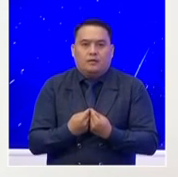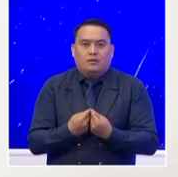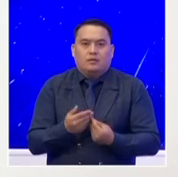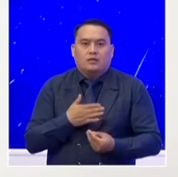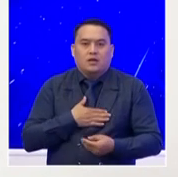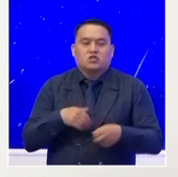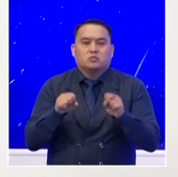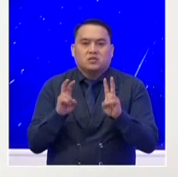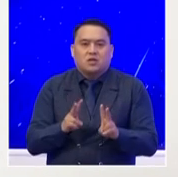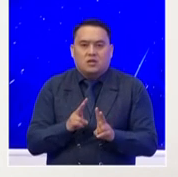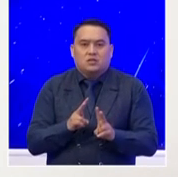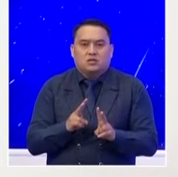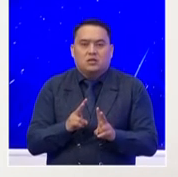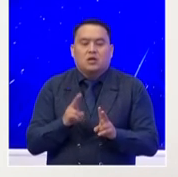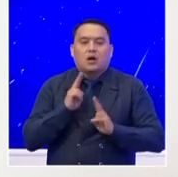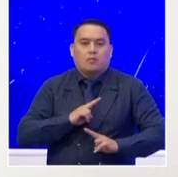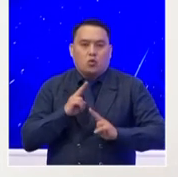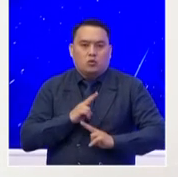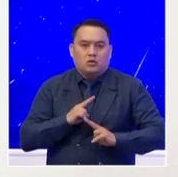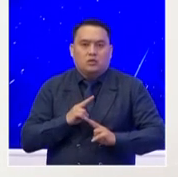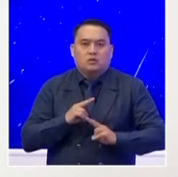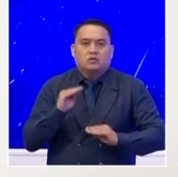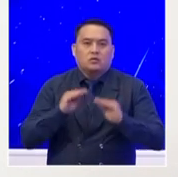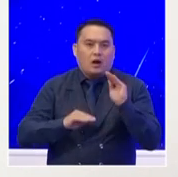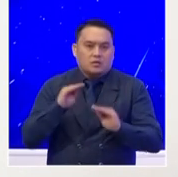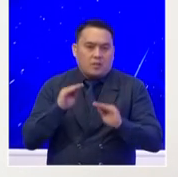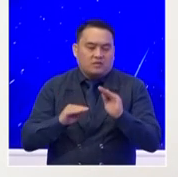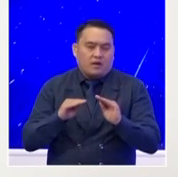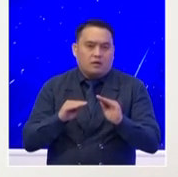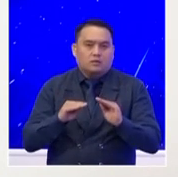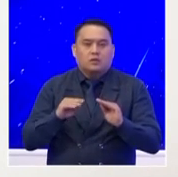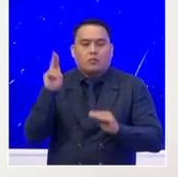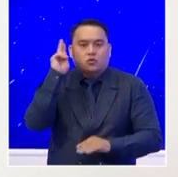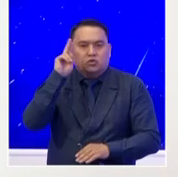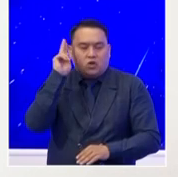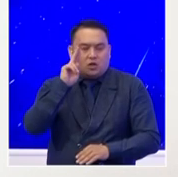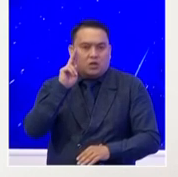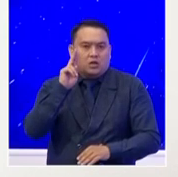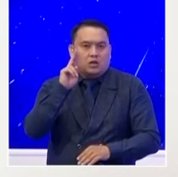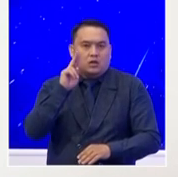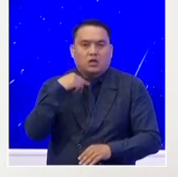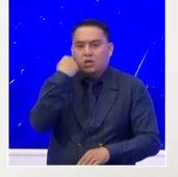Нашими специалистами по социальной работе разрабатываются занятия